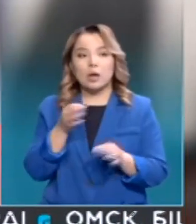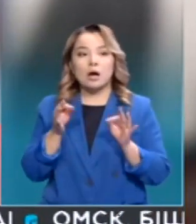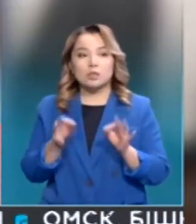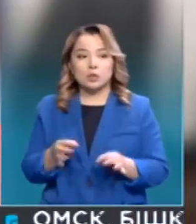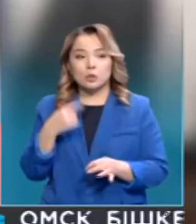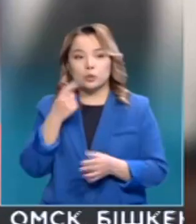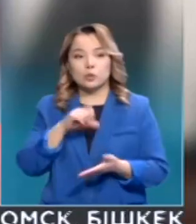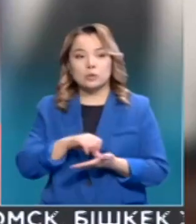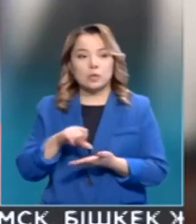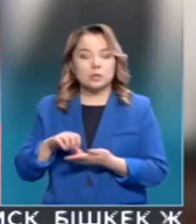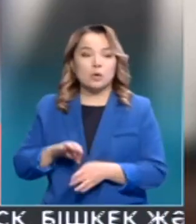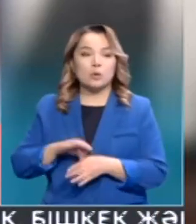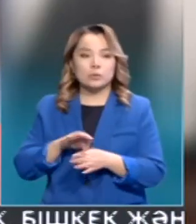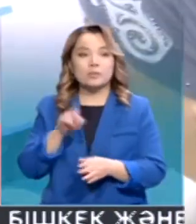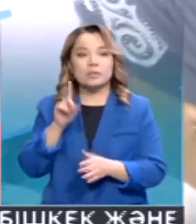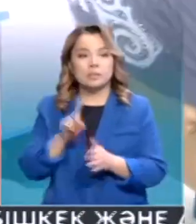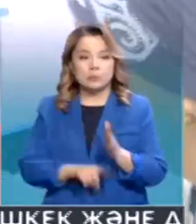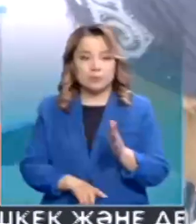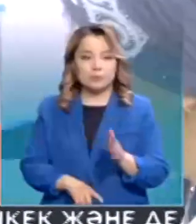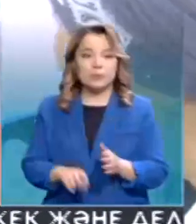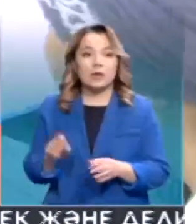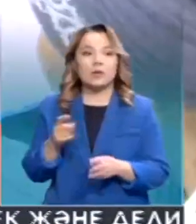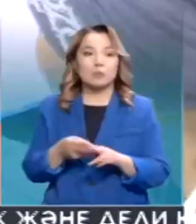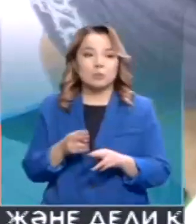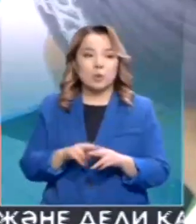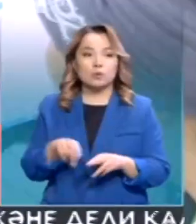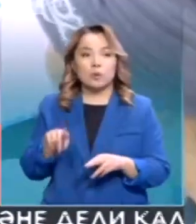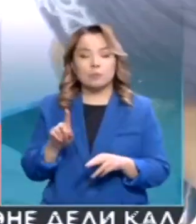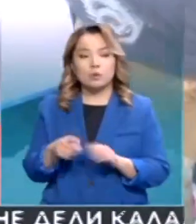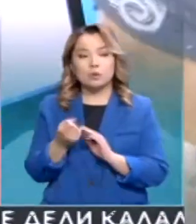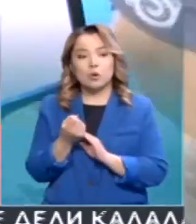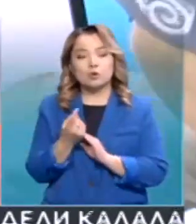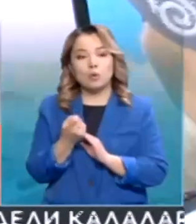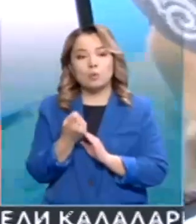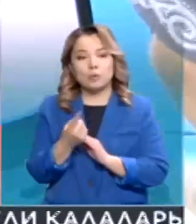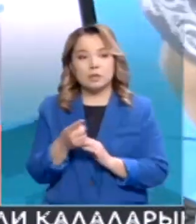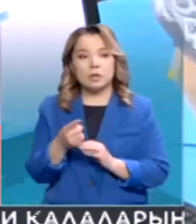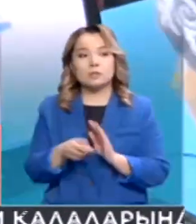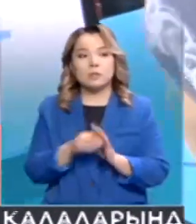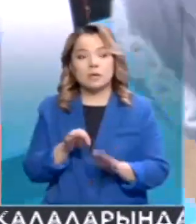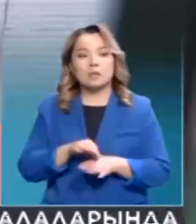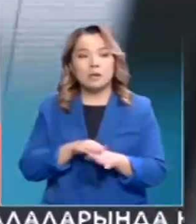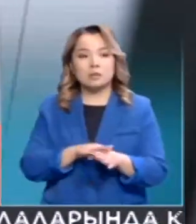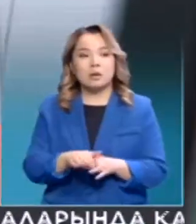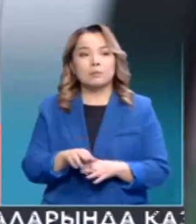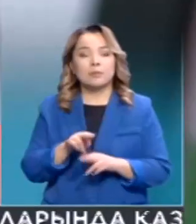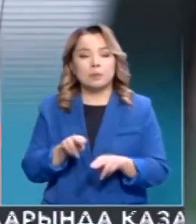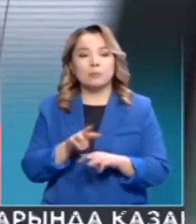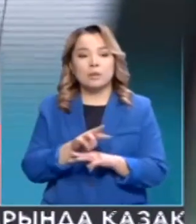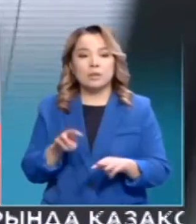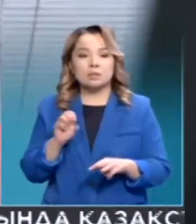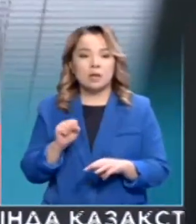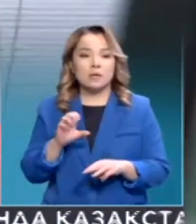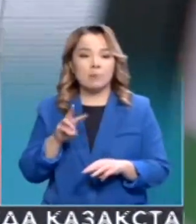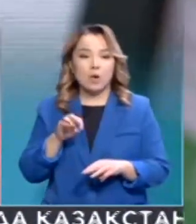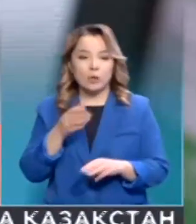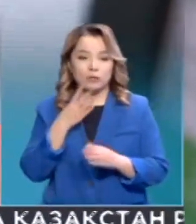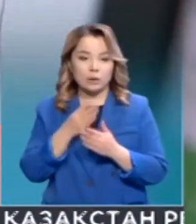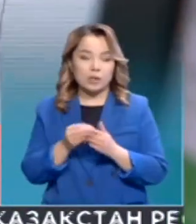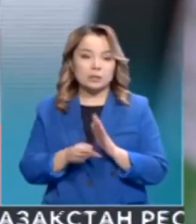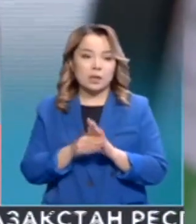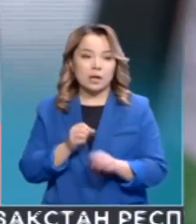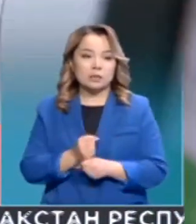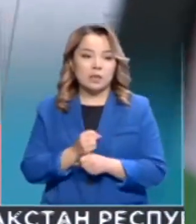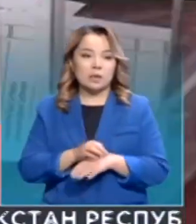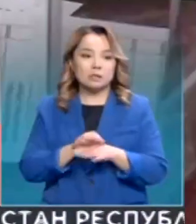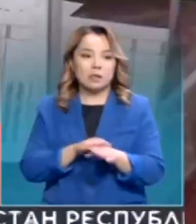түрде өтеді деп сенеміз. Тап сол нөмір 111-ші сайлау учаскесінде премьер-министр Әлихан Смайылов та келіп өз таңдауын